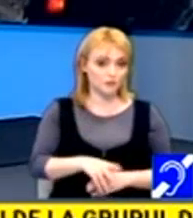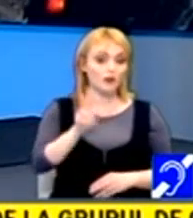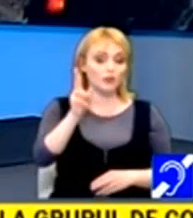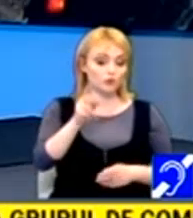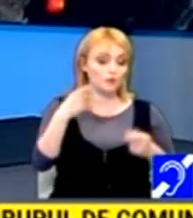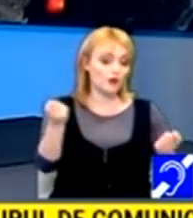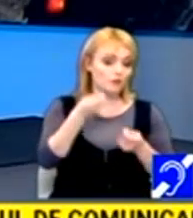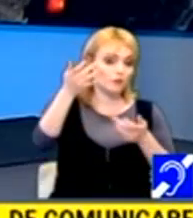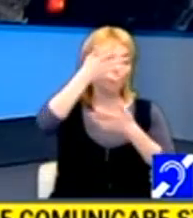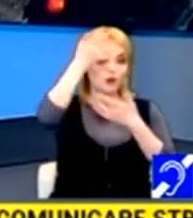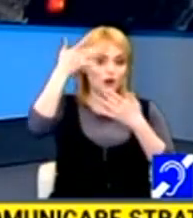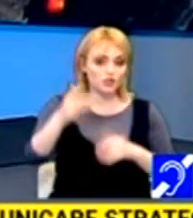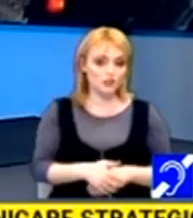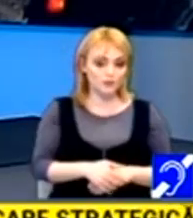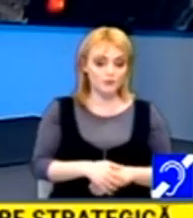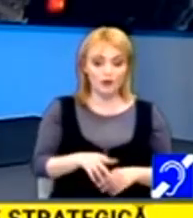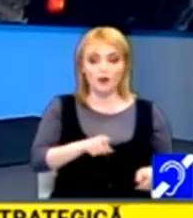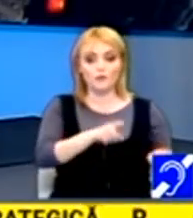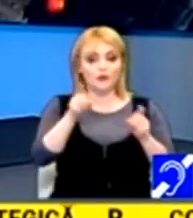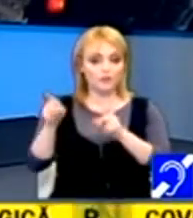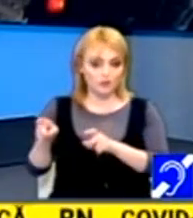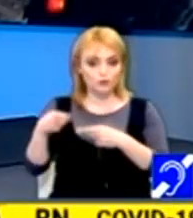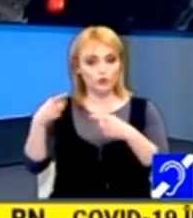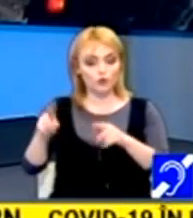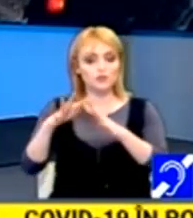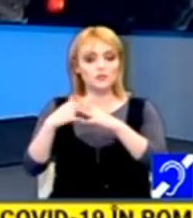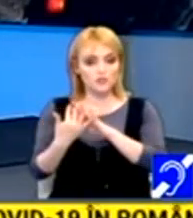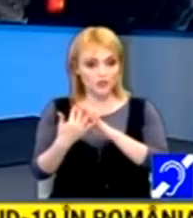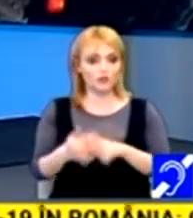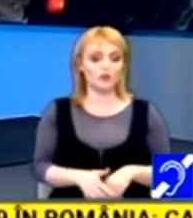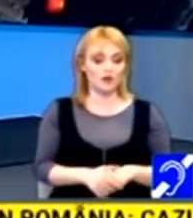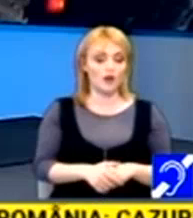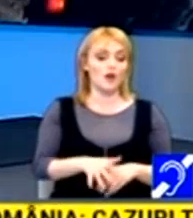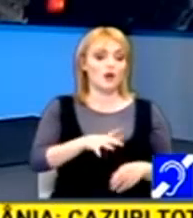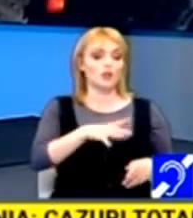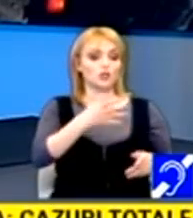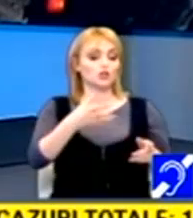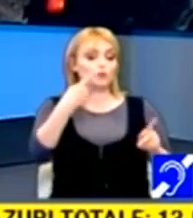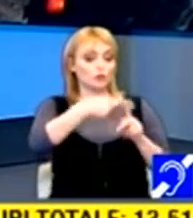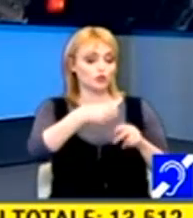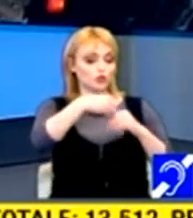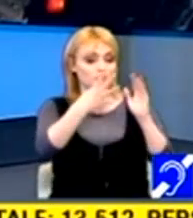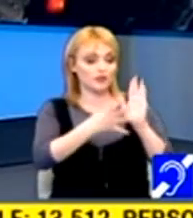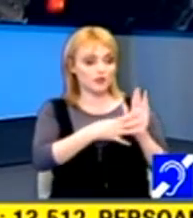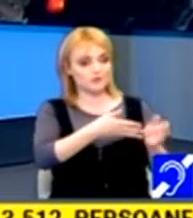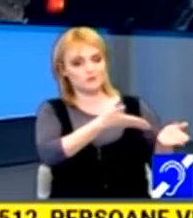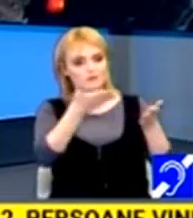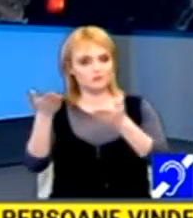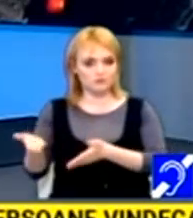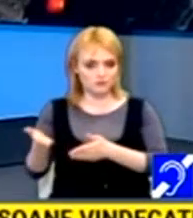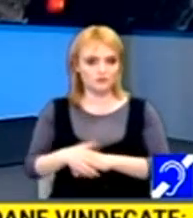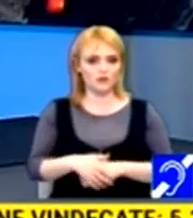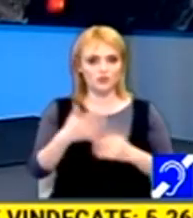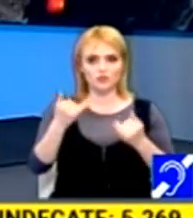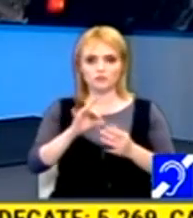S-a infectat și a tras după el încă 19 persoane, internate acum de urgență. Au de suferit 2000 de oameni dintr-un cartier întreg